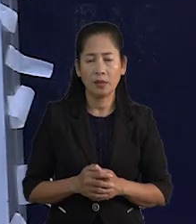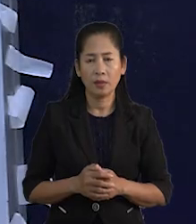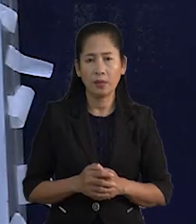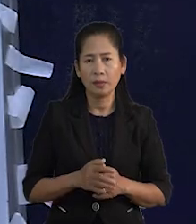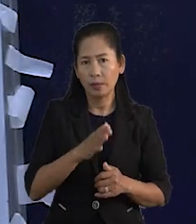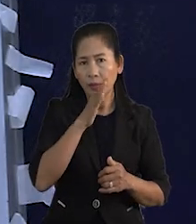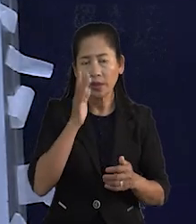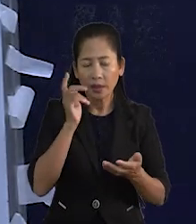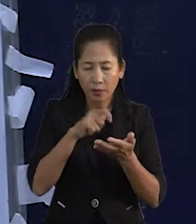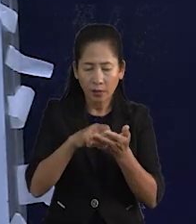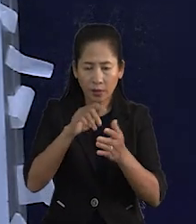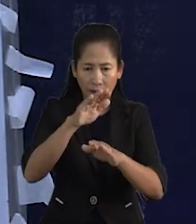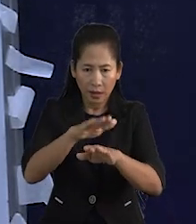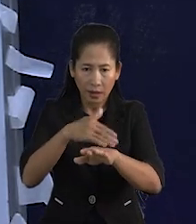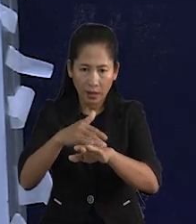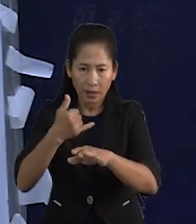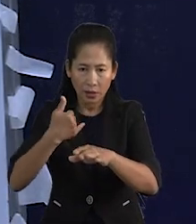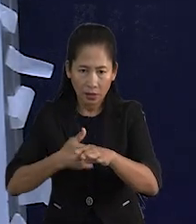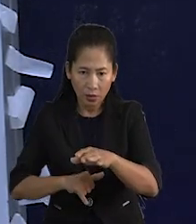មេមន់ហៅកូន